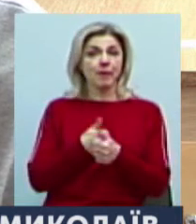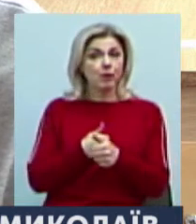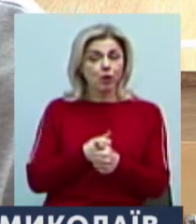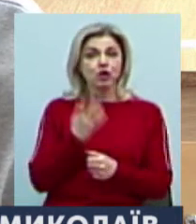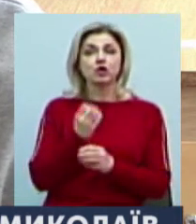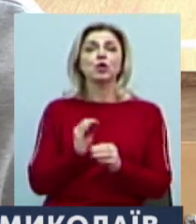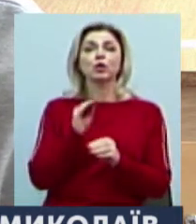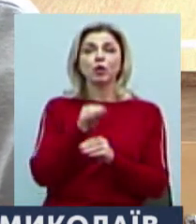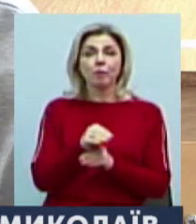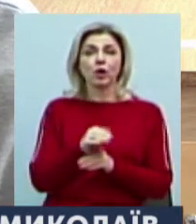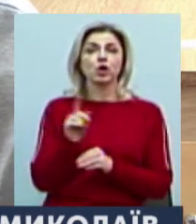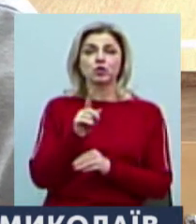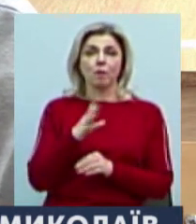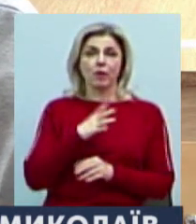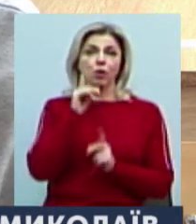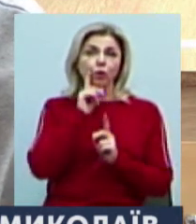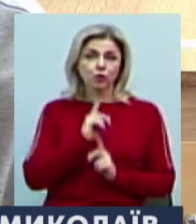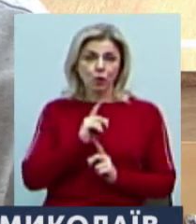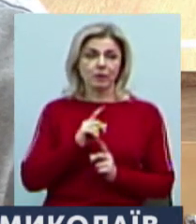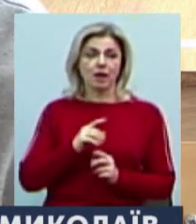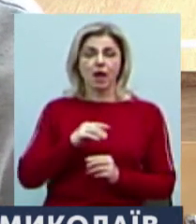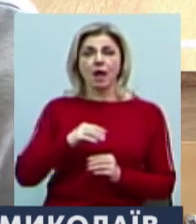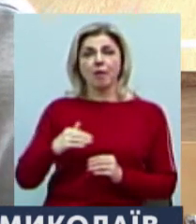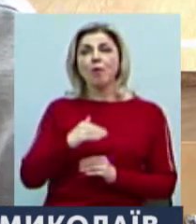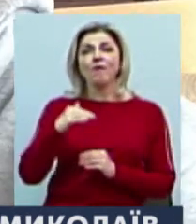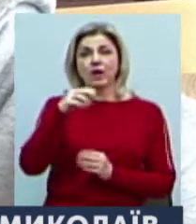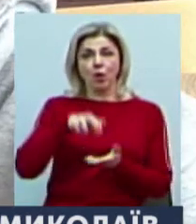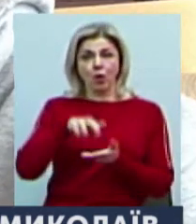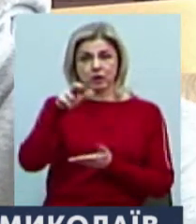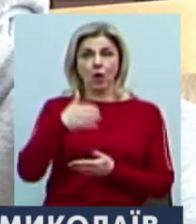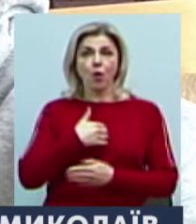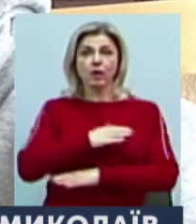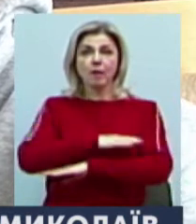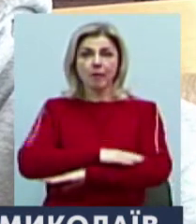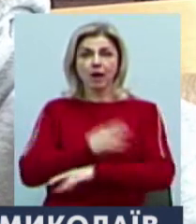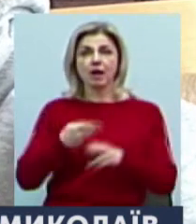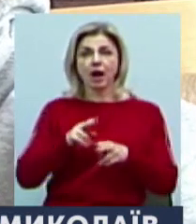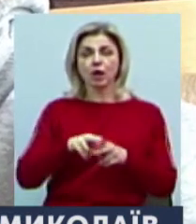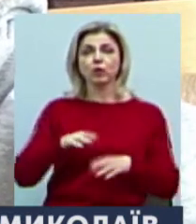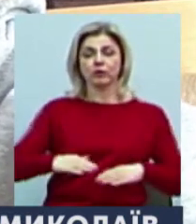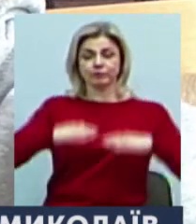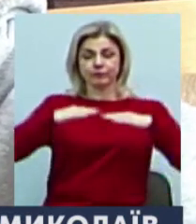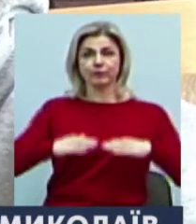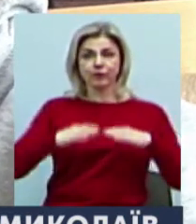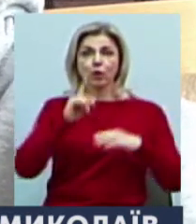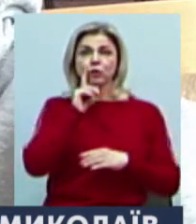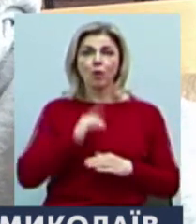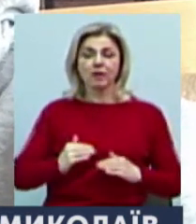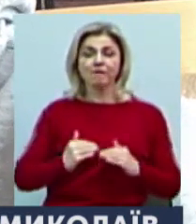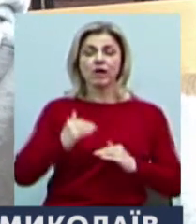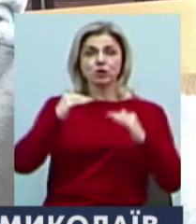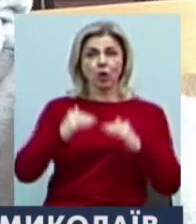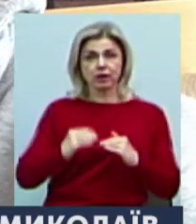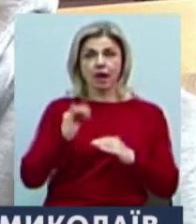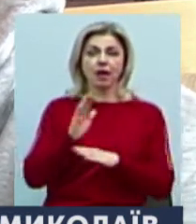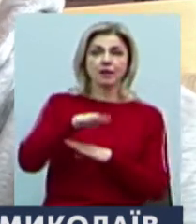додали сходохід, щоб ще зручніше було поверхами ходити. Хотілося б парту, яка регулюється по висоті, по нахили, по всьому.